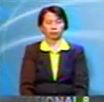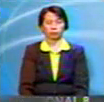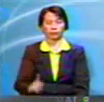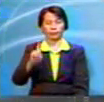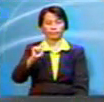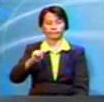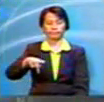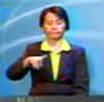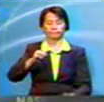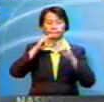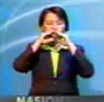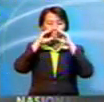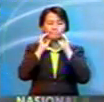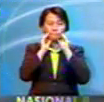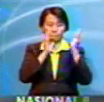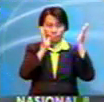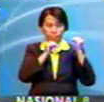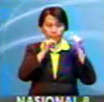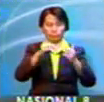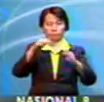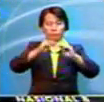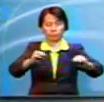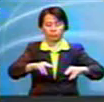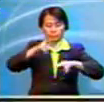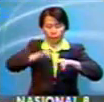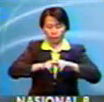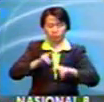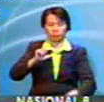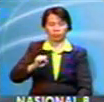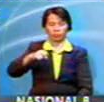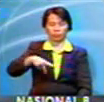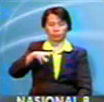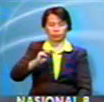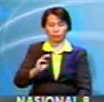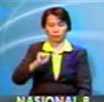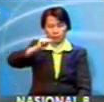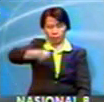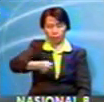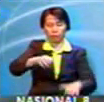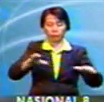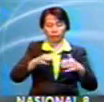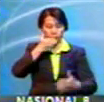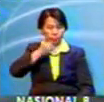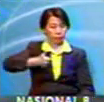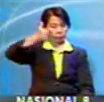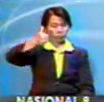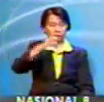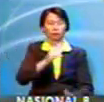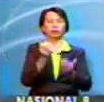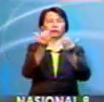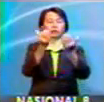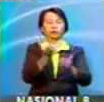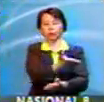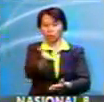Timbalan Perdana Menteri Tan Sri Muhyiddin Yassin berharap pelajar yang menduduki peperiksaan SPM esok melakukan yang terbaik dan